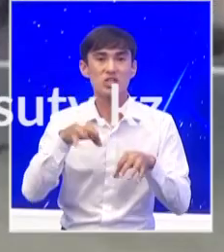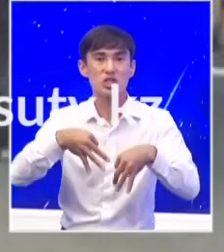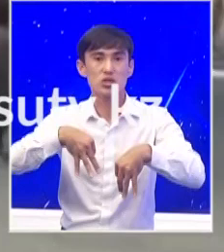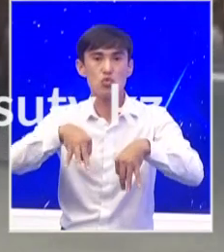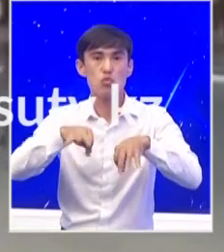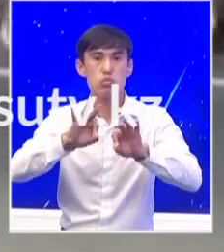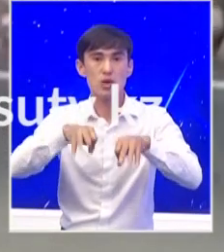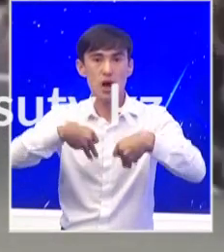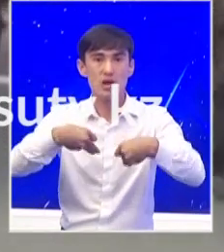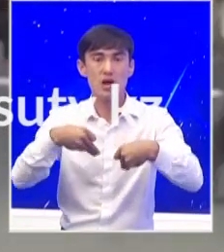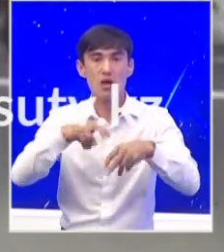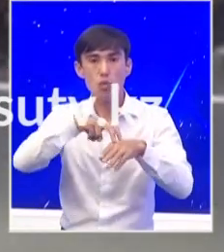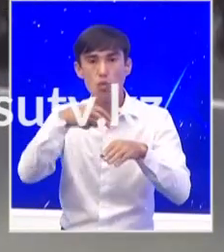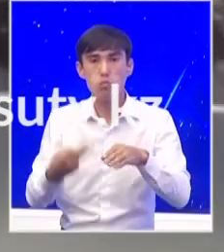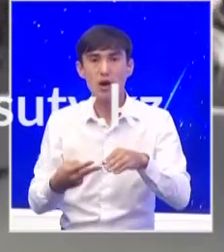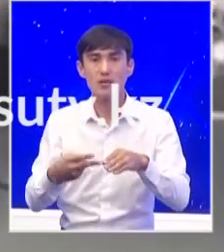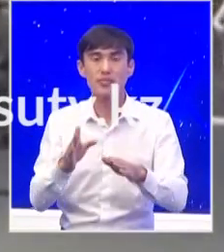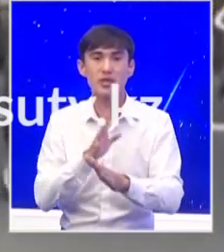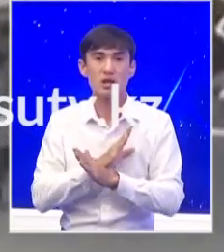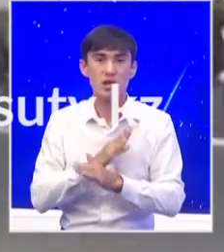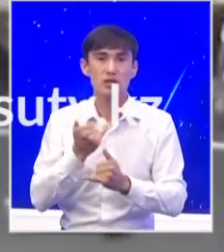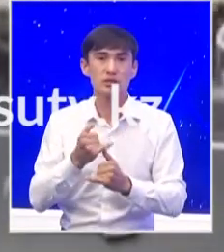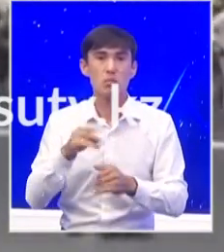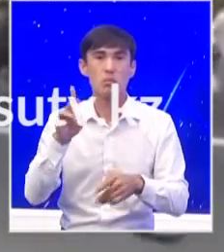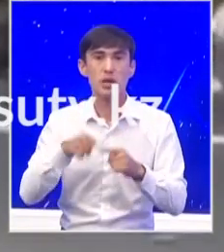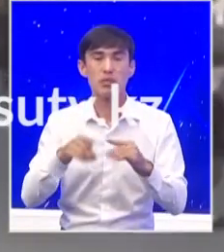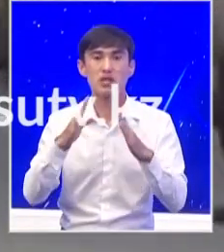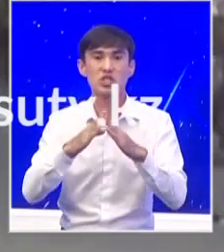они упали. Тела некоторых погибших упали прямо на